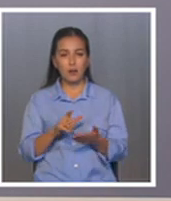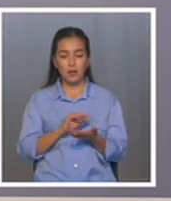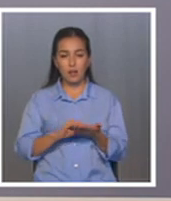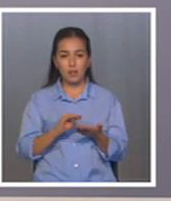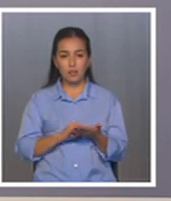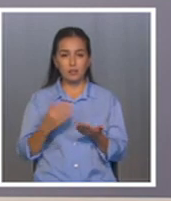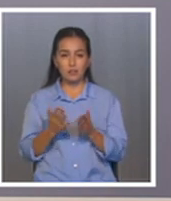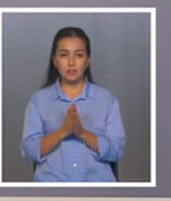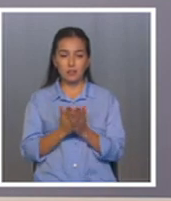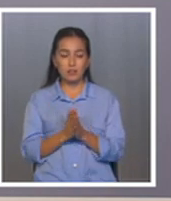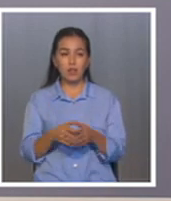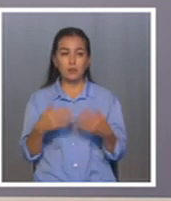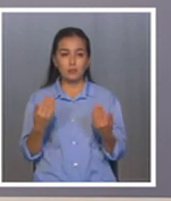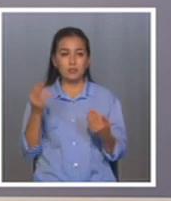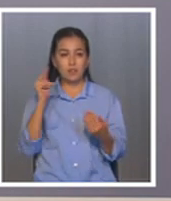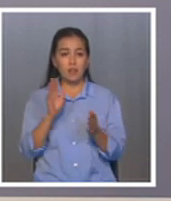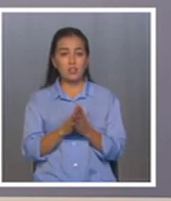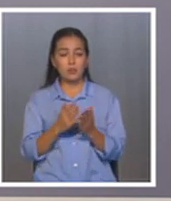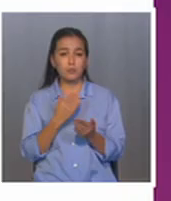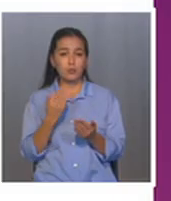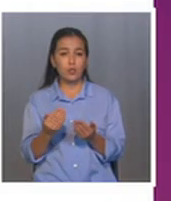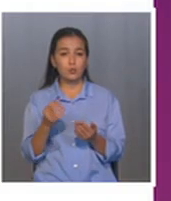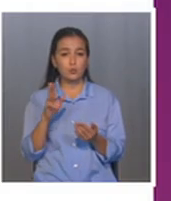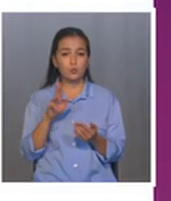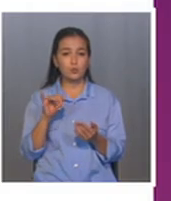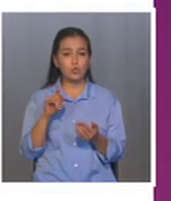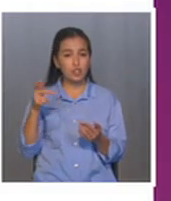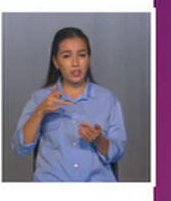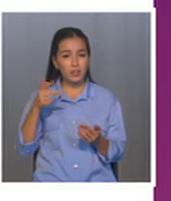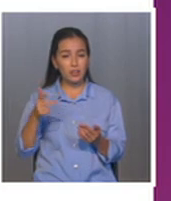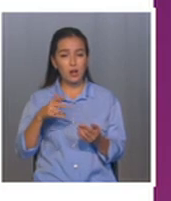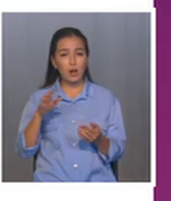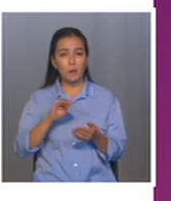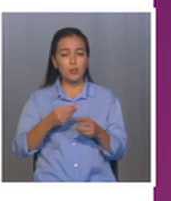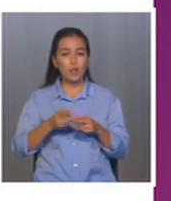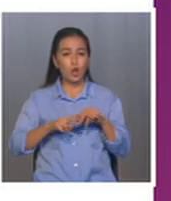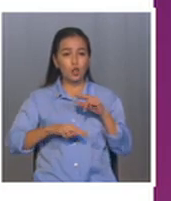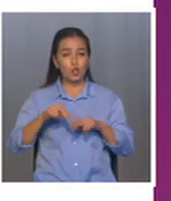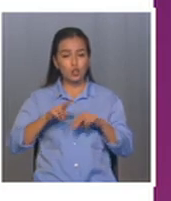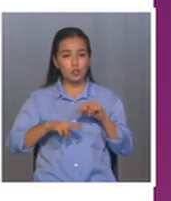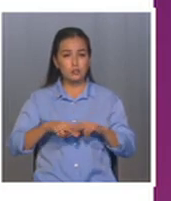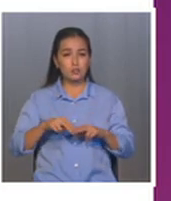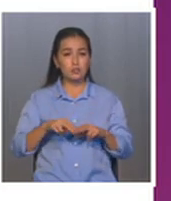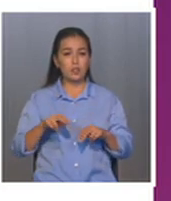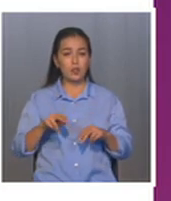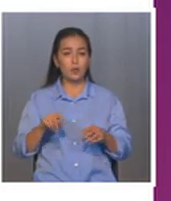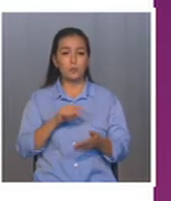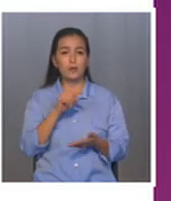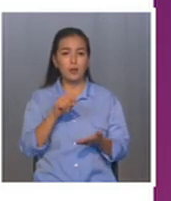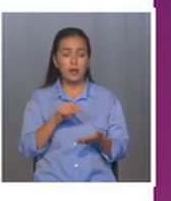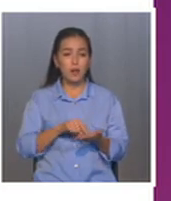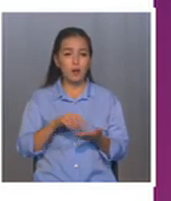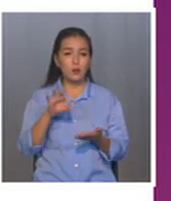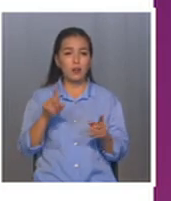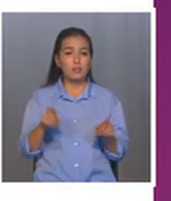сабағымызда романның сюжеттік композициялық құрылысын талдау арқылы көтерілген ғаламдық мәселелермен